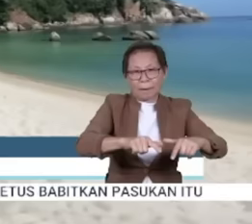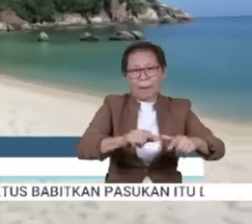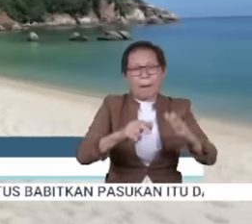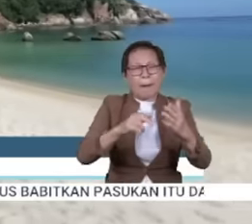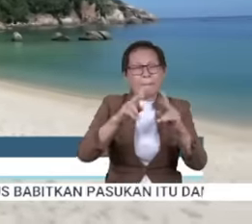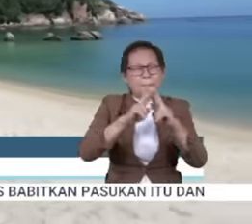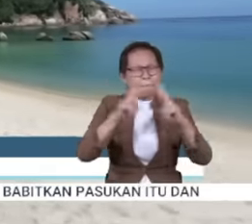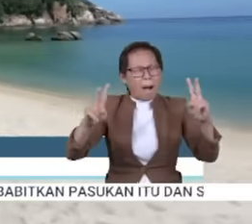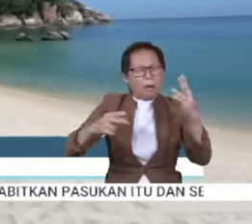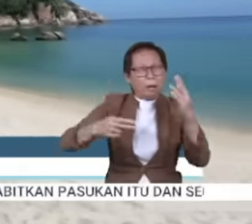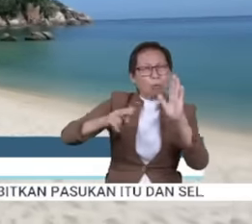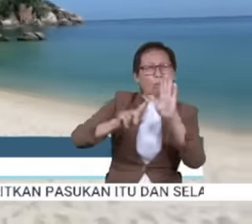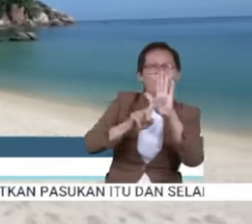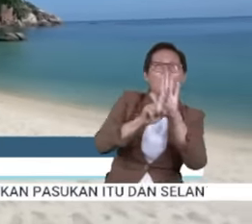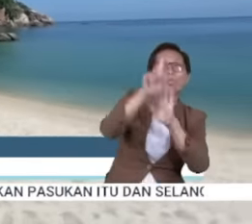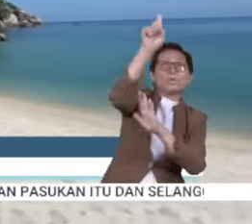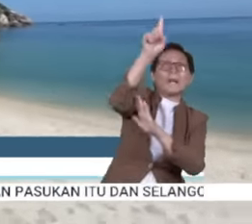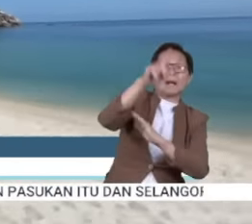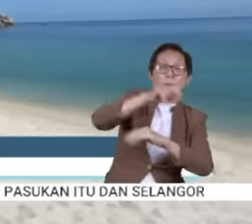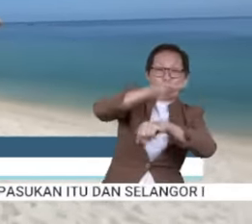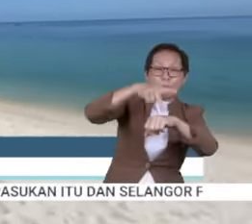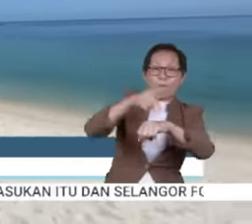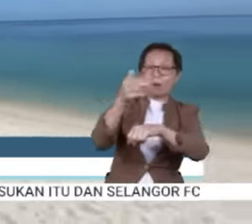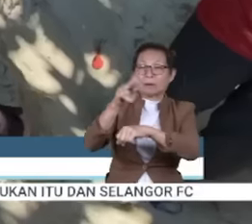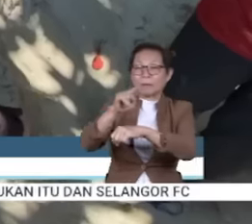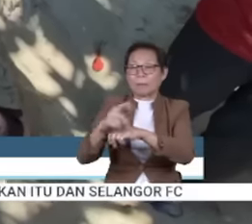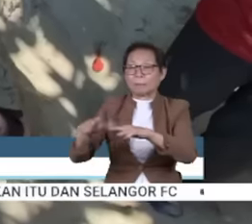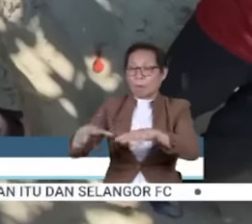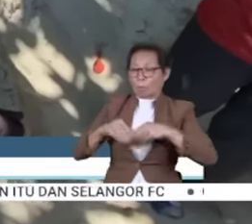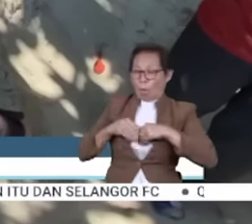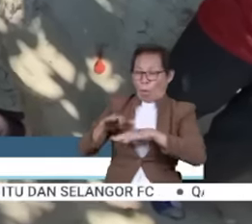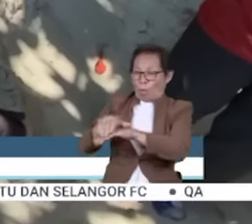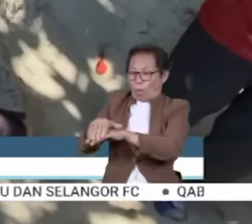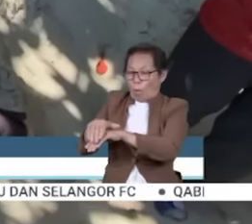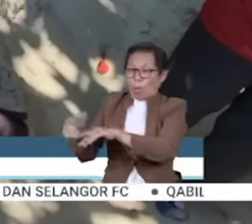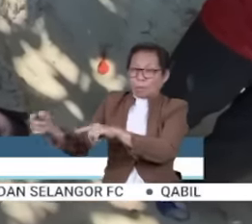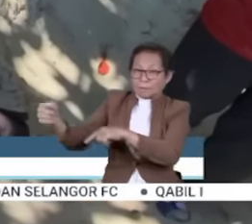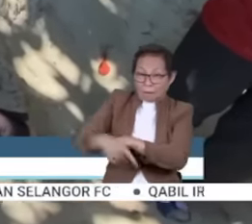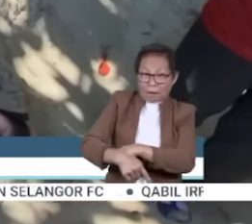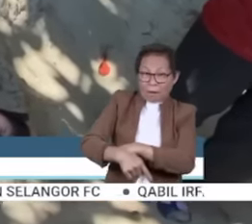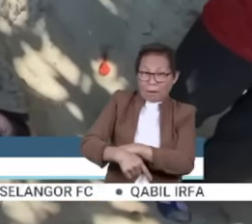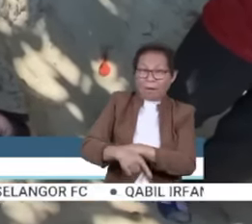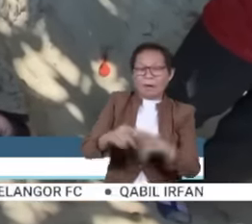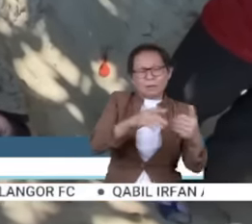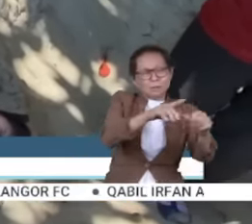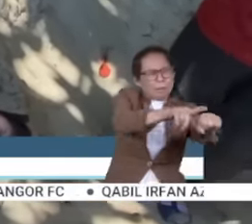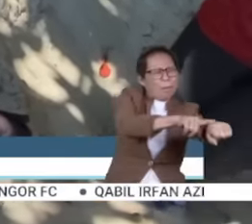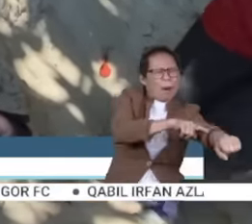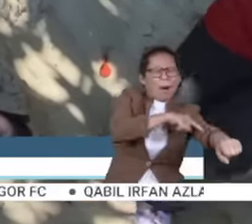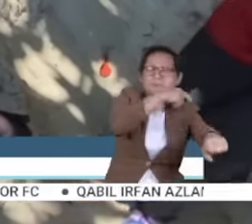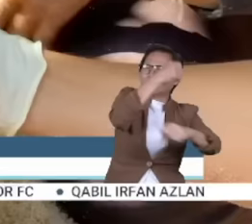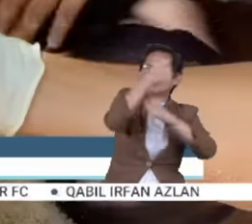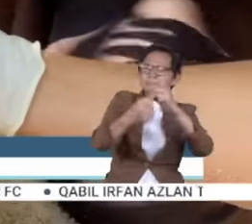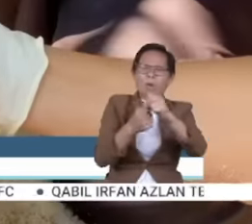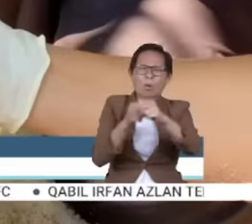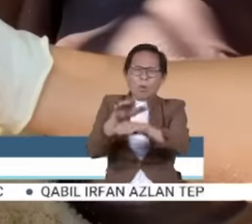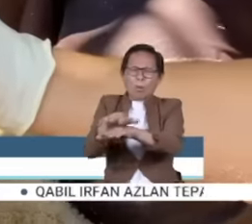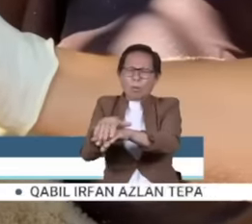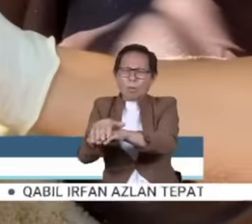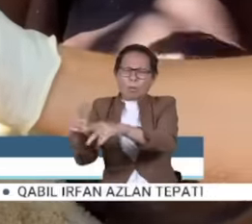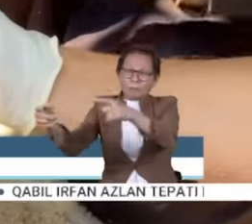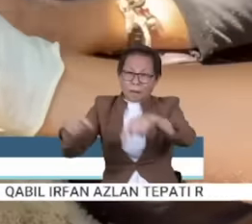utara pulau redang dan menerima pendaratan penyu Aga dan Karah sepanjang tahun bagi